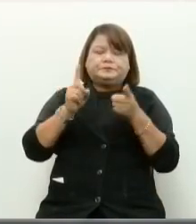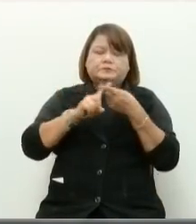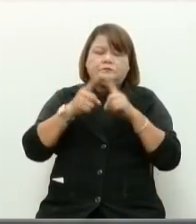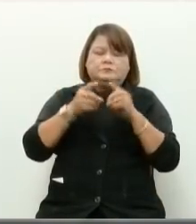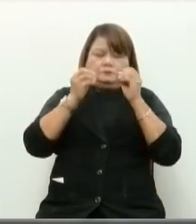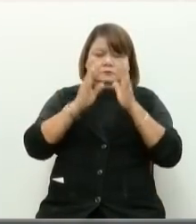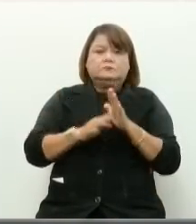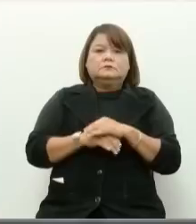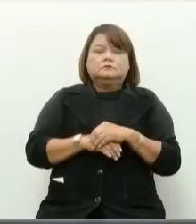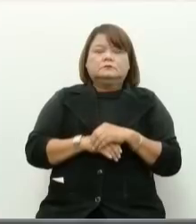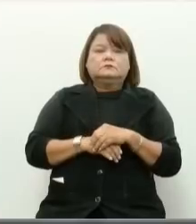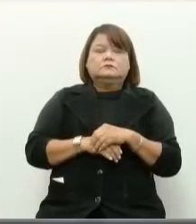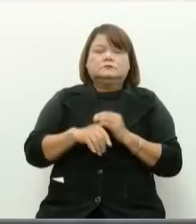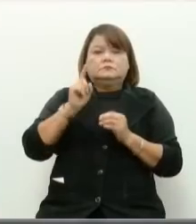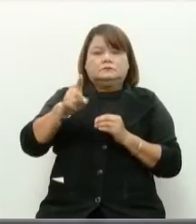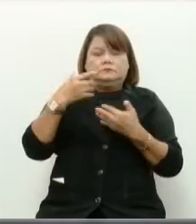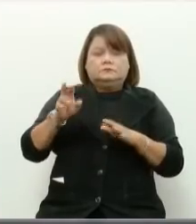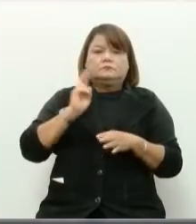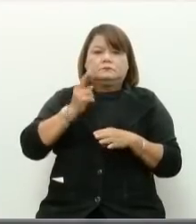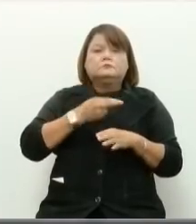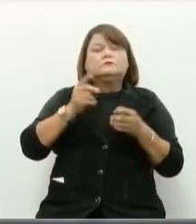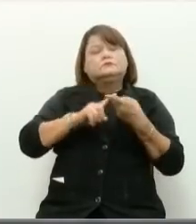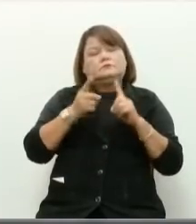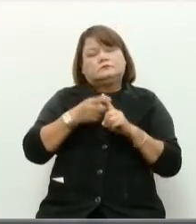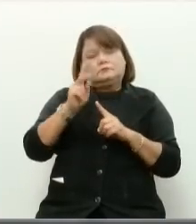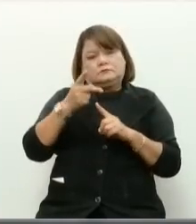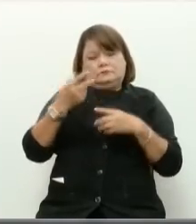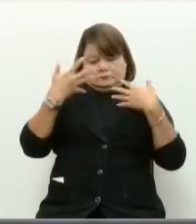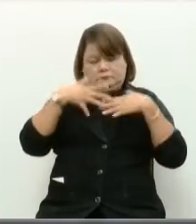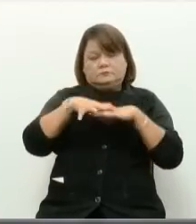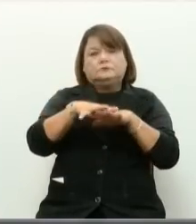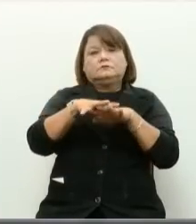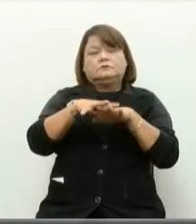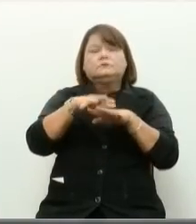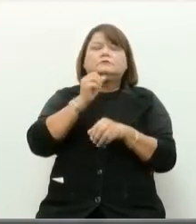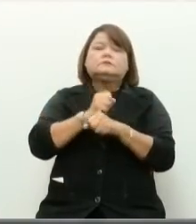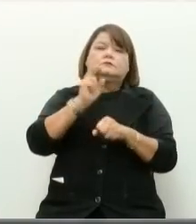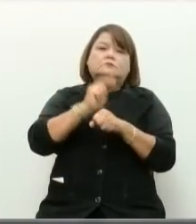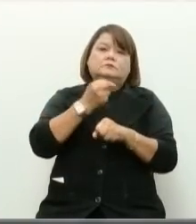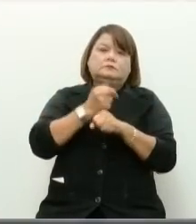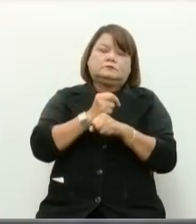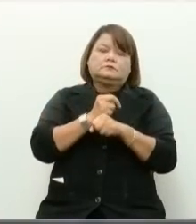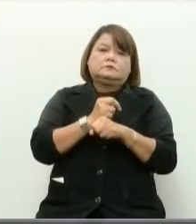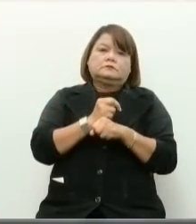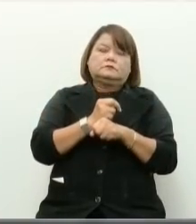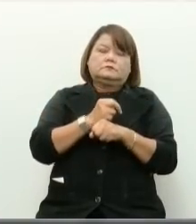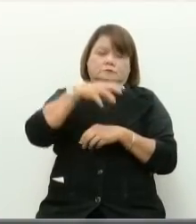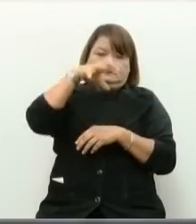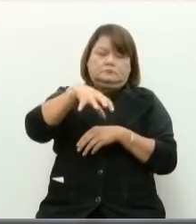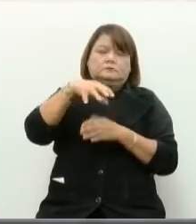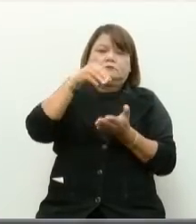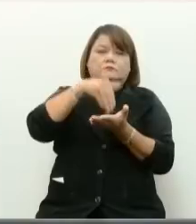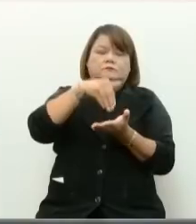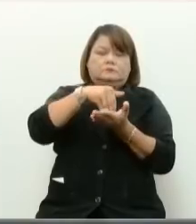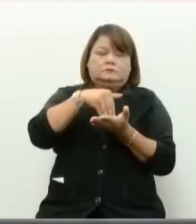แล้วเราก็เป็นเพื่อนกันนะครับในเครือข่ายที่ทำหน้าที่ในเป็นองค์กรกลางในการบริ